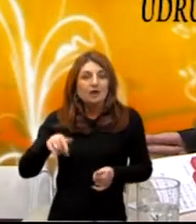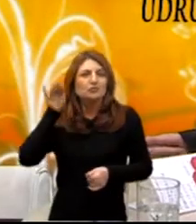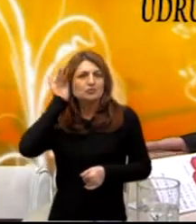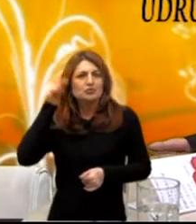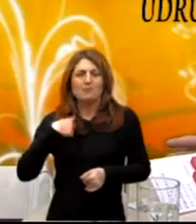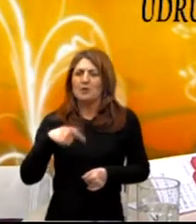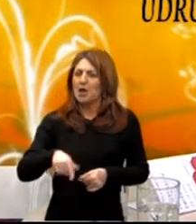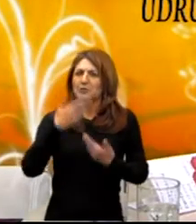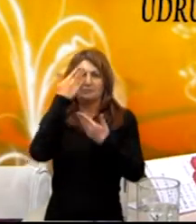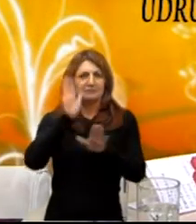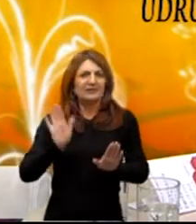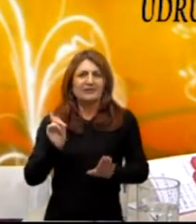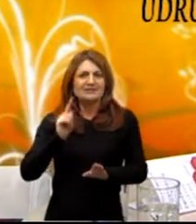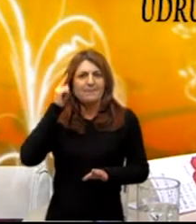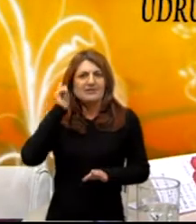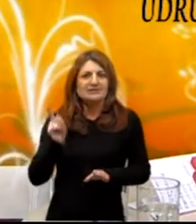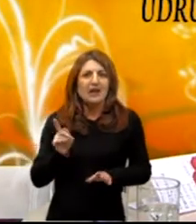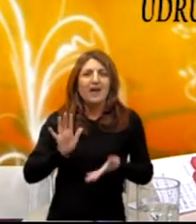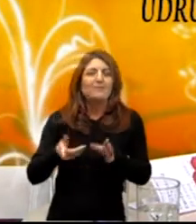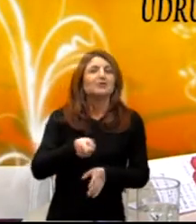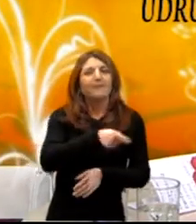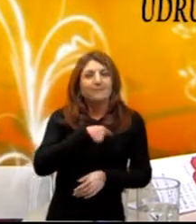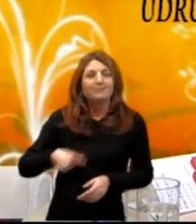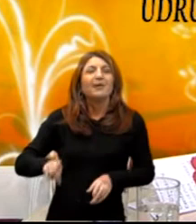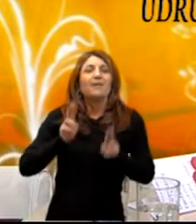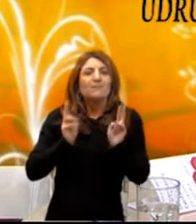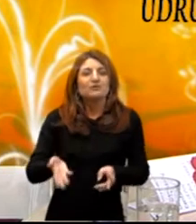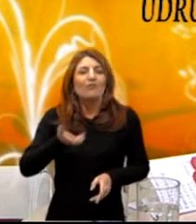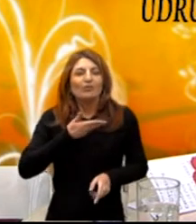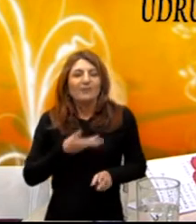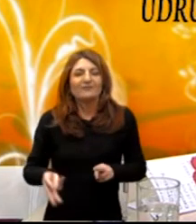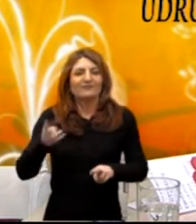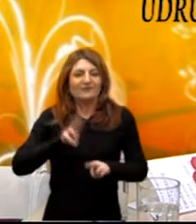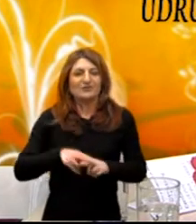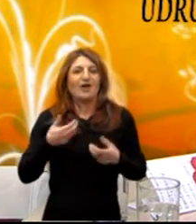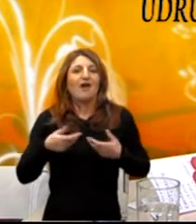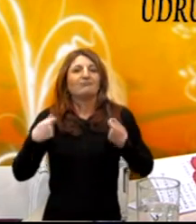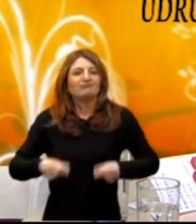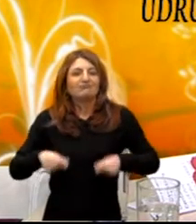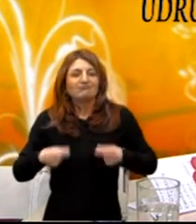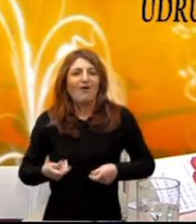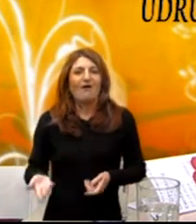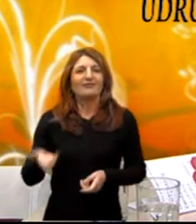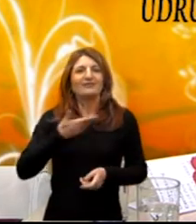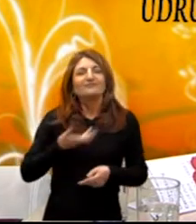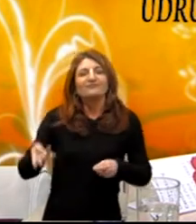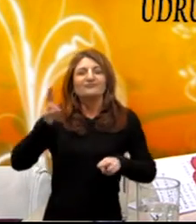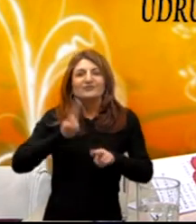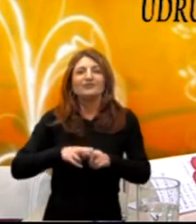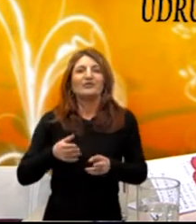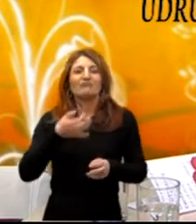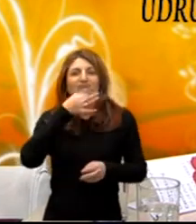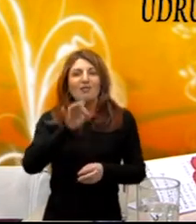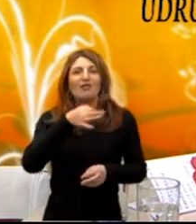znala. Nešto što može i nas obogatiti, nešto što može i nama učiniti kvalitetu življenja